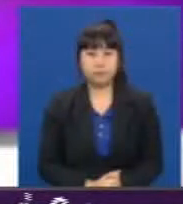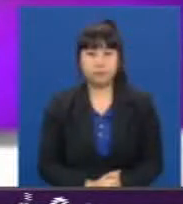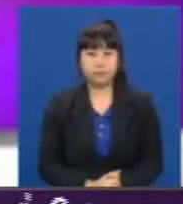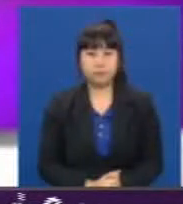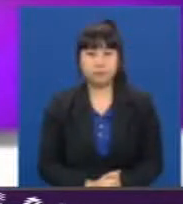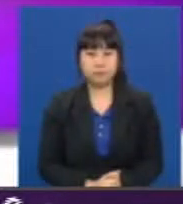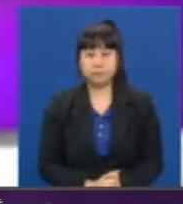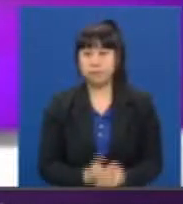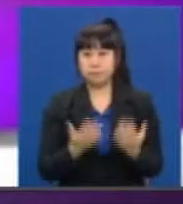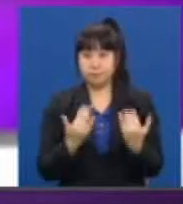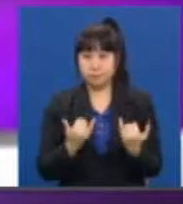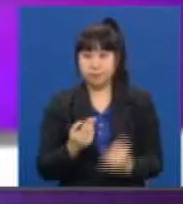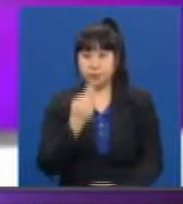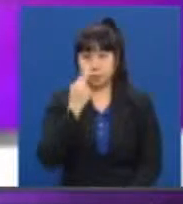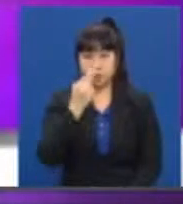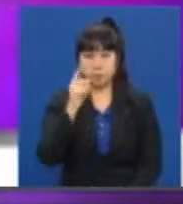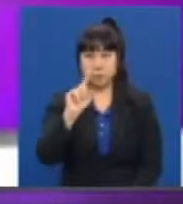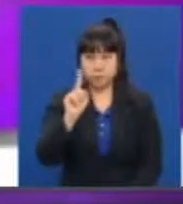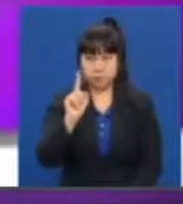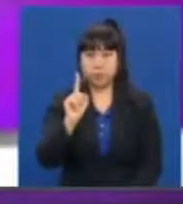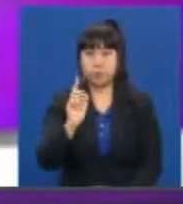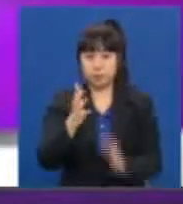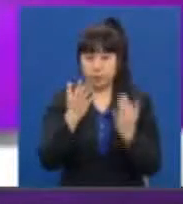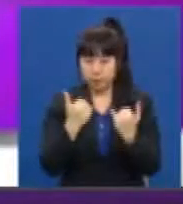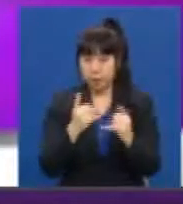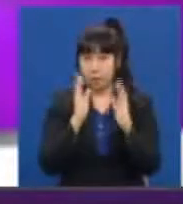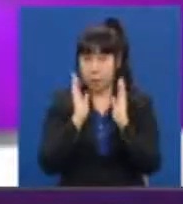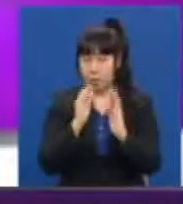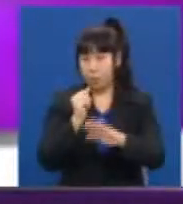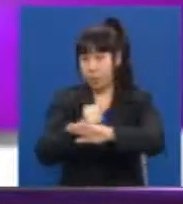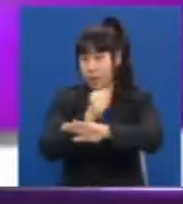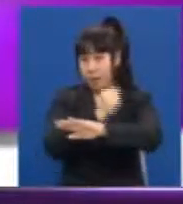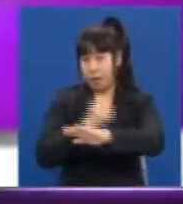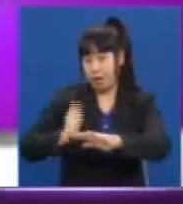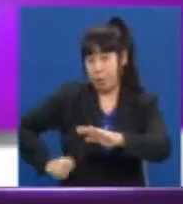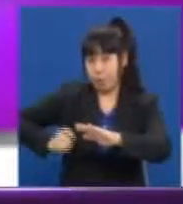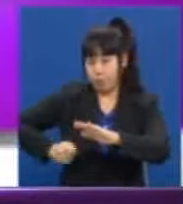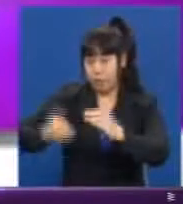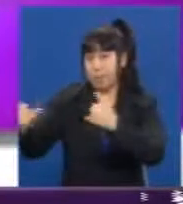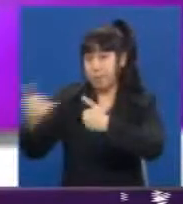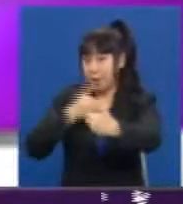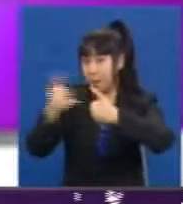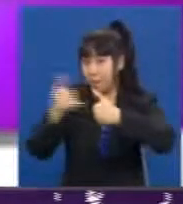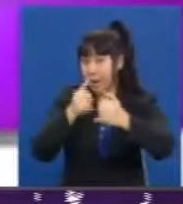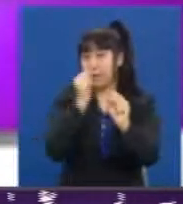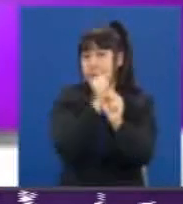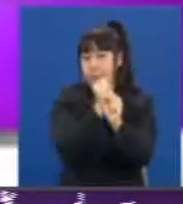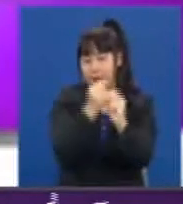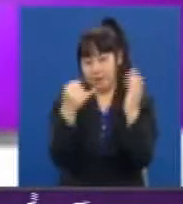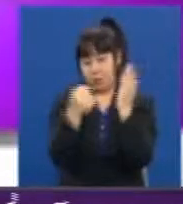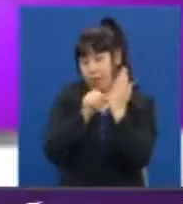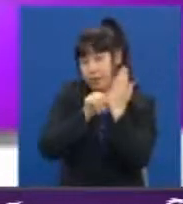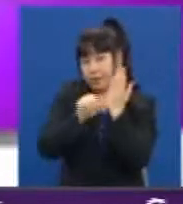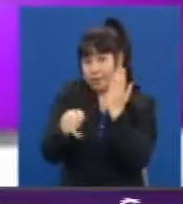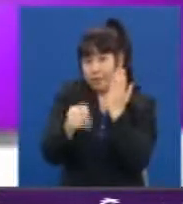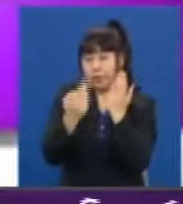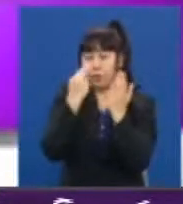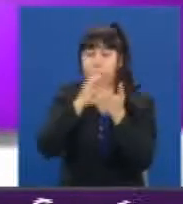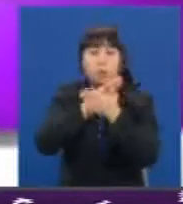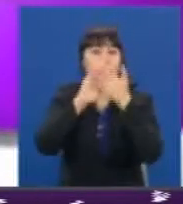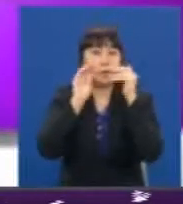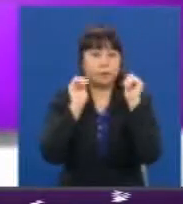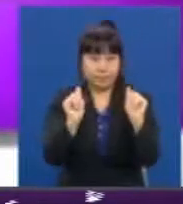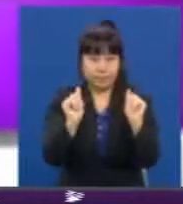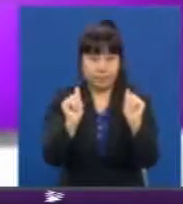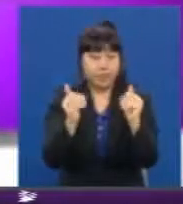สถาบันบรรยากาศช่วงนี้มาดูบรรยากาศการกลับเข้าทำงานของแรงงานกัมพูชาด้านจังหวัดจันทบุรีนะคะซึ่งเป็นไปด้วยความเรียบร้อย